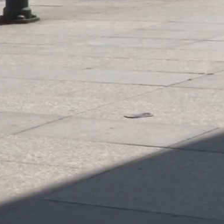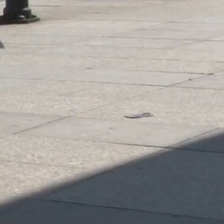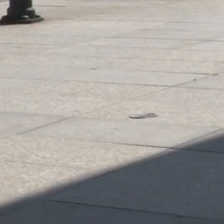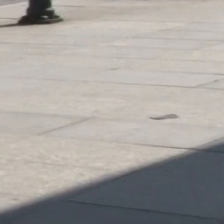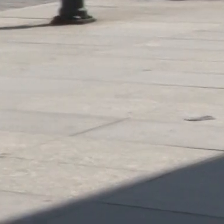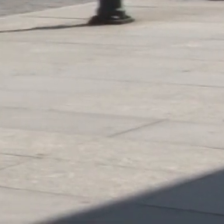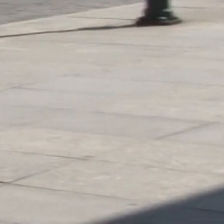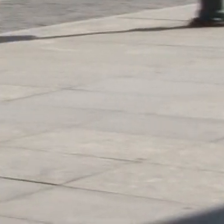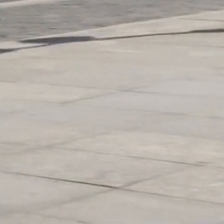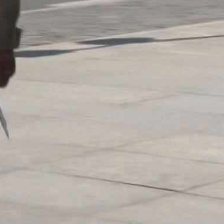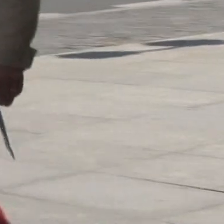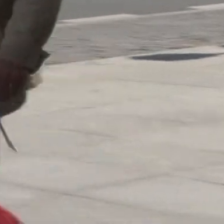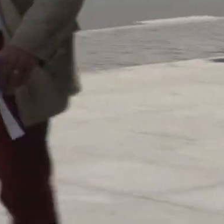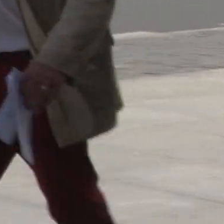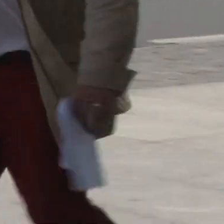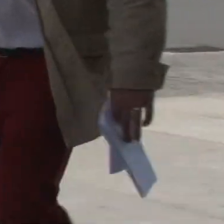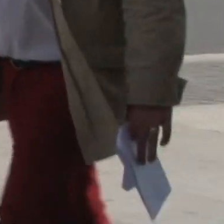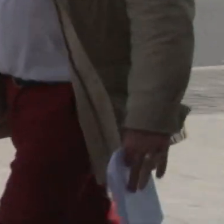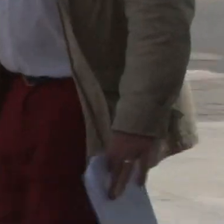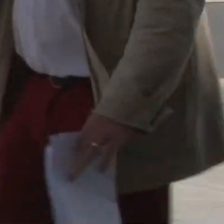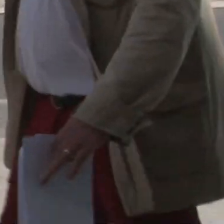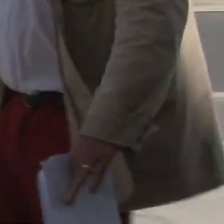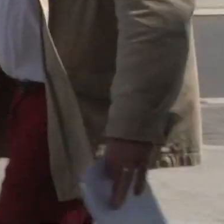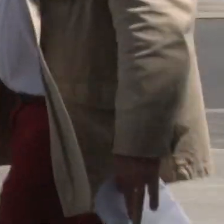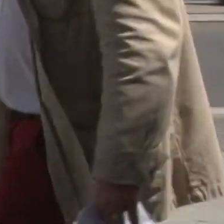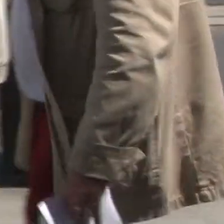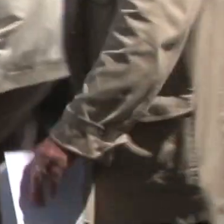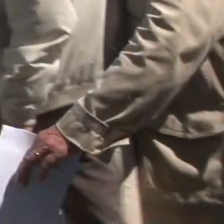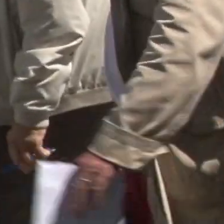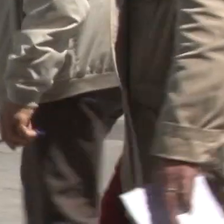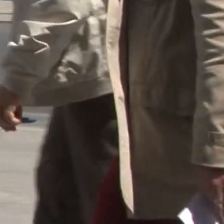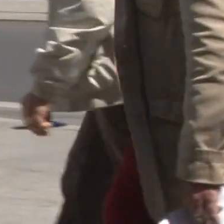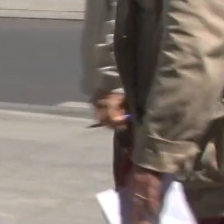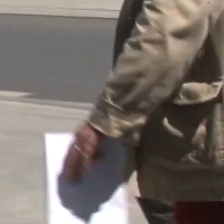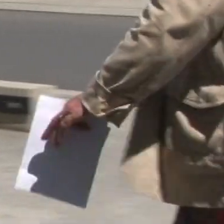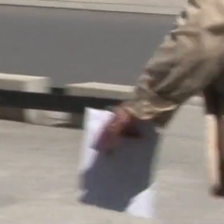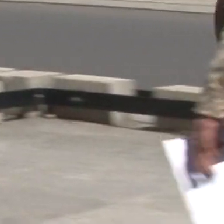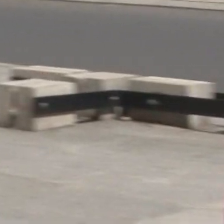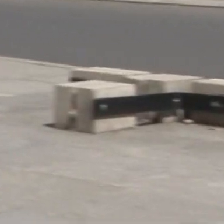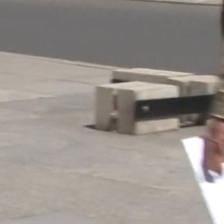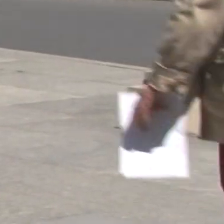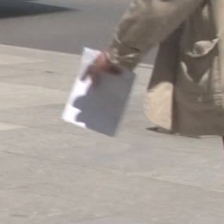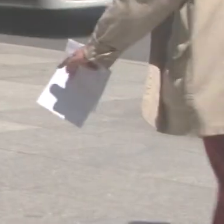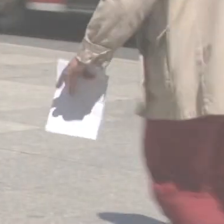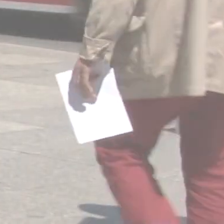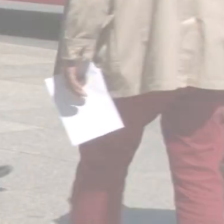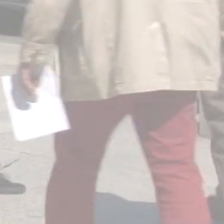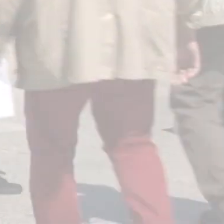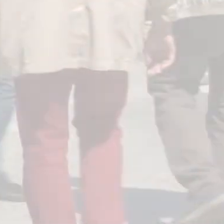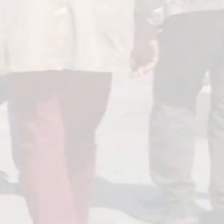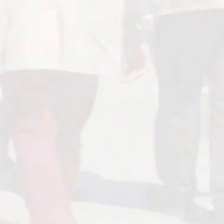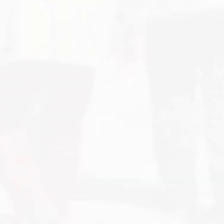Może jeszcze raz to nagrać. Przestań już z tymi nagrywaniami. Co? To jest to tak.